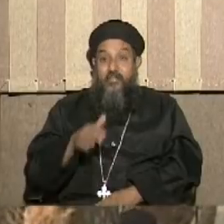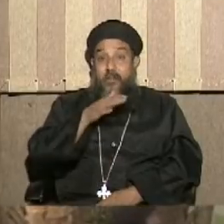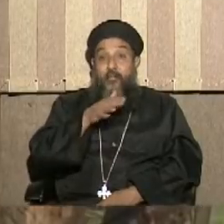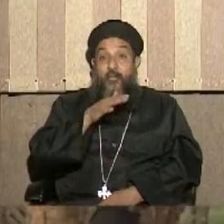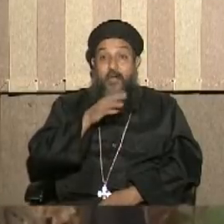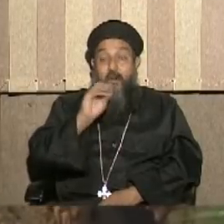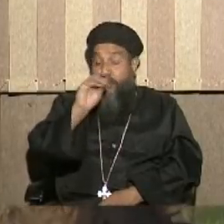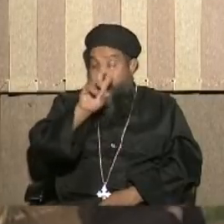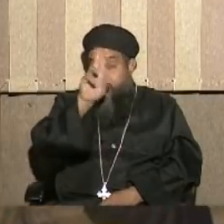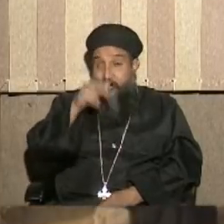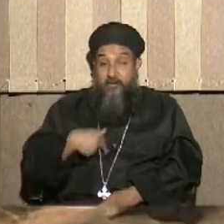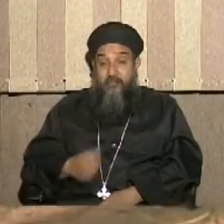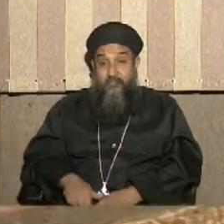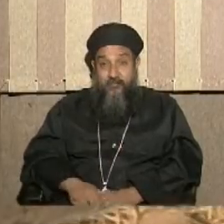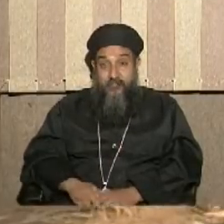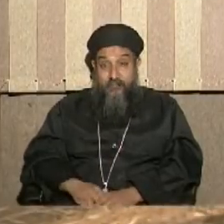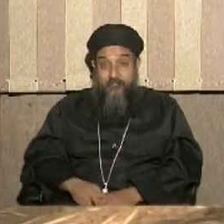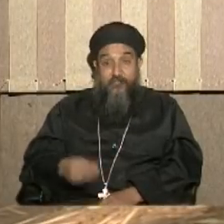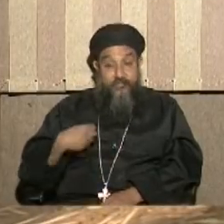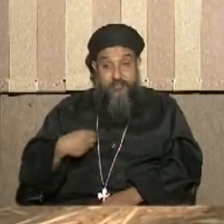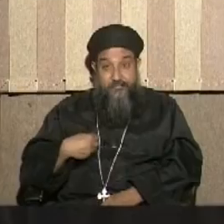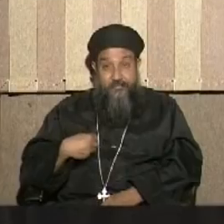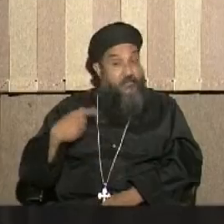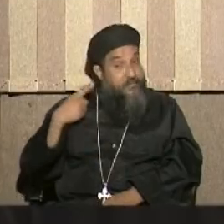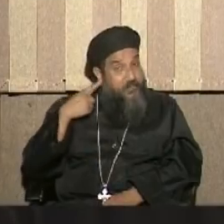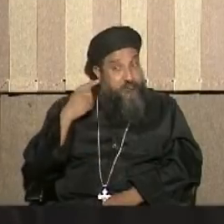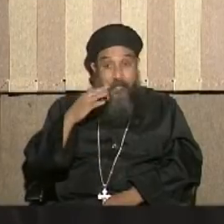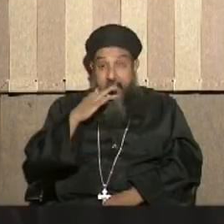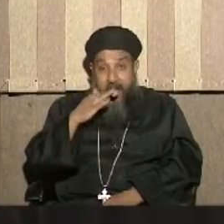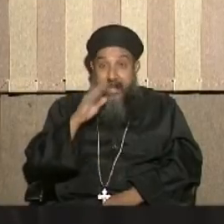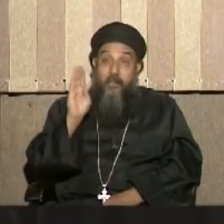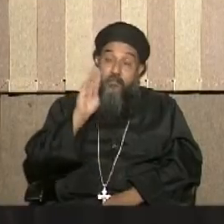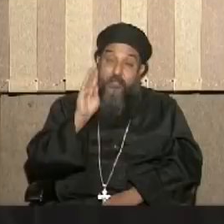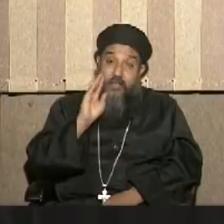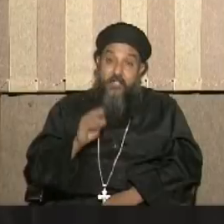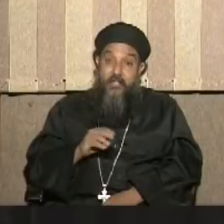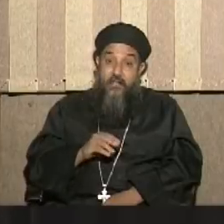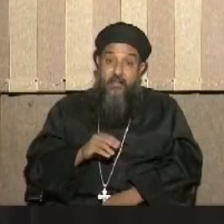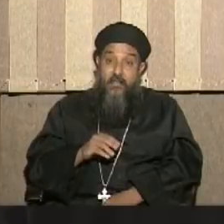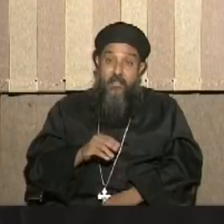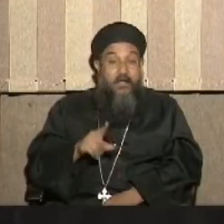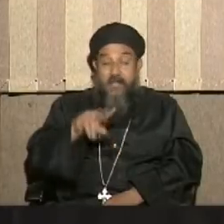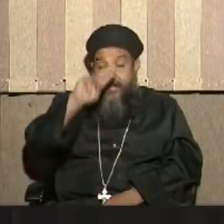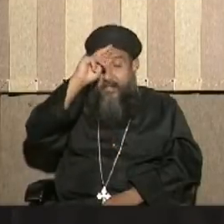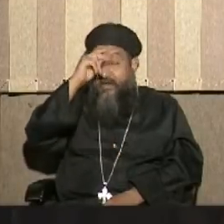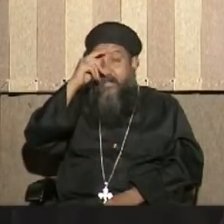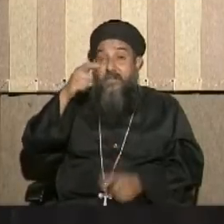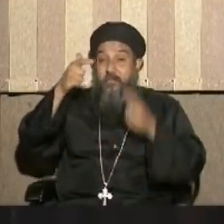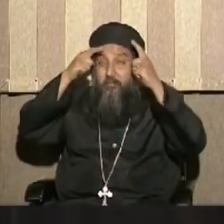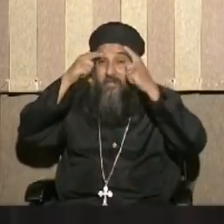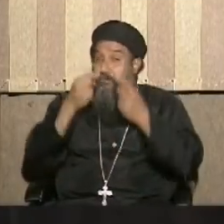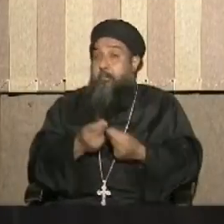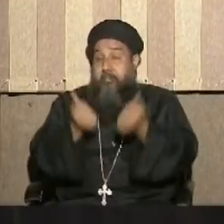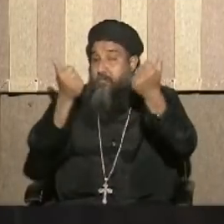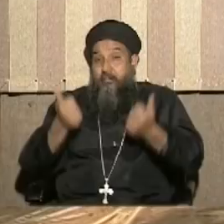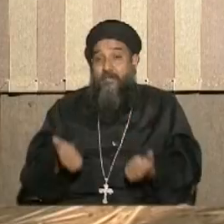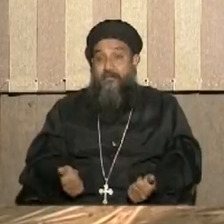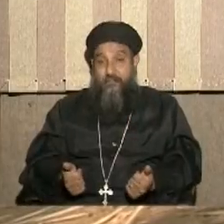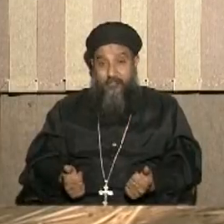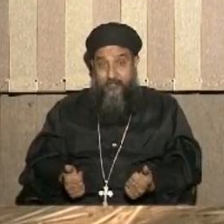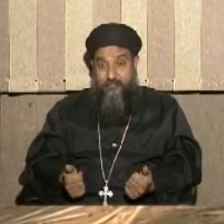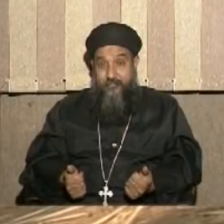أبانا أنا ليا سؤال. قول يا ولدي قول. إحنا بنسمع كتير ناس بتقول المجد الباطل، يعني إيه المجد